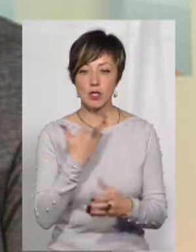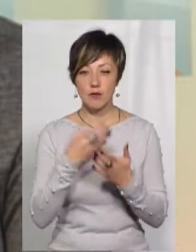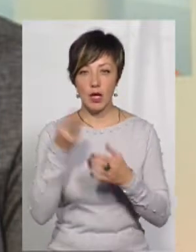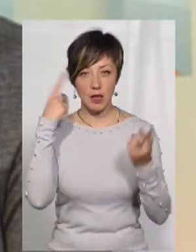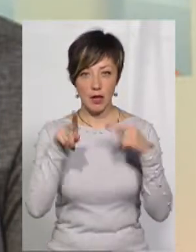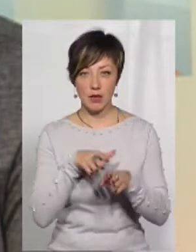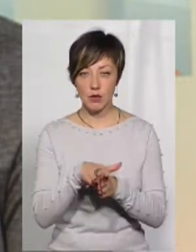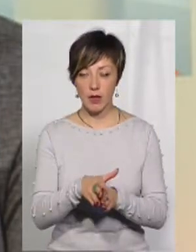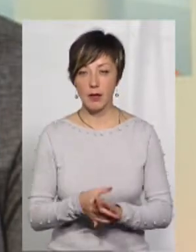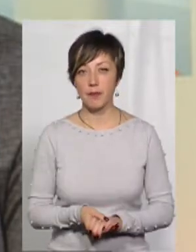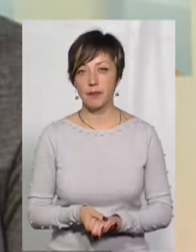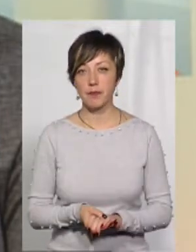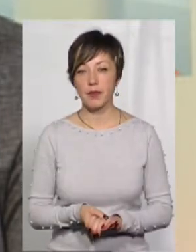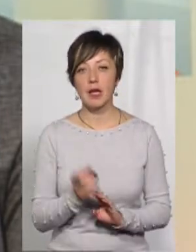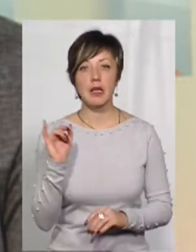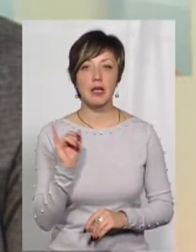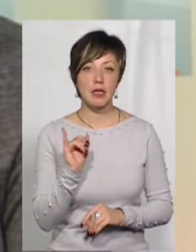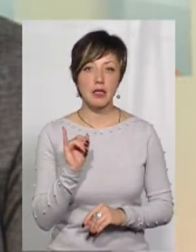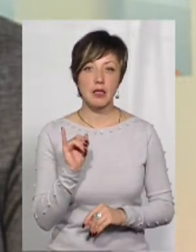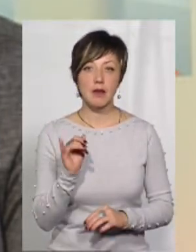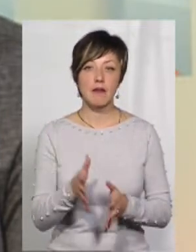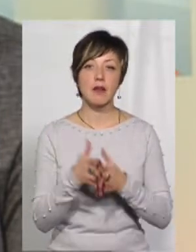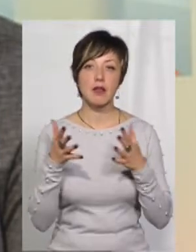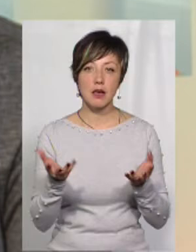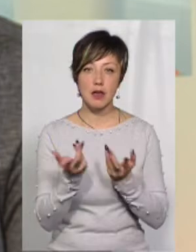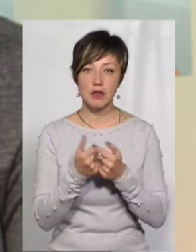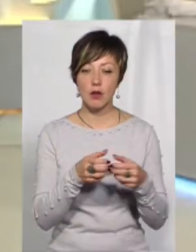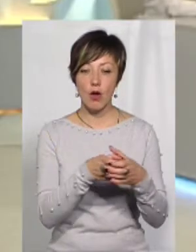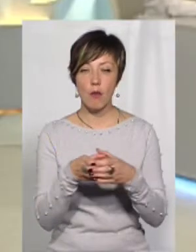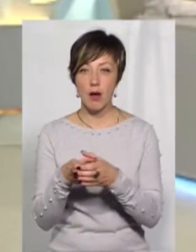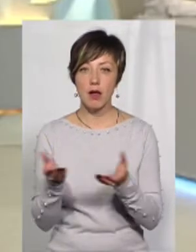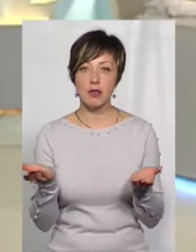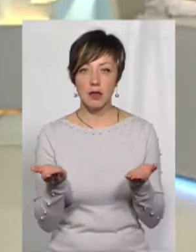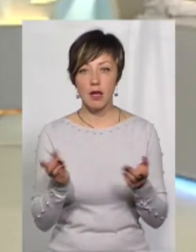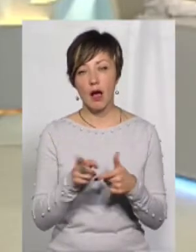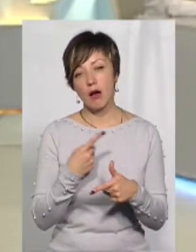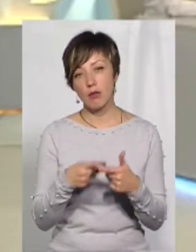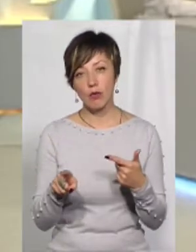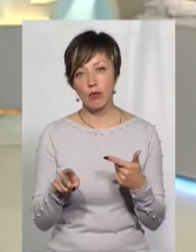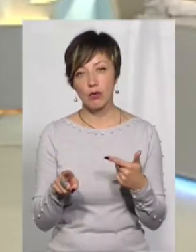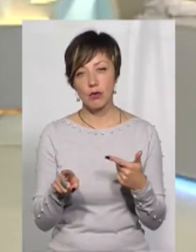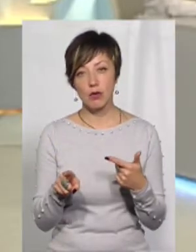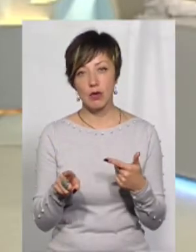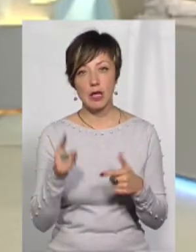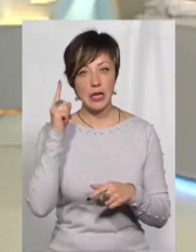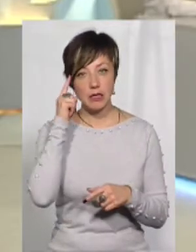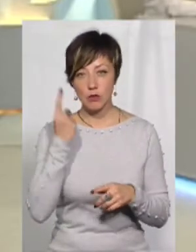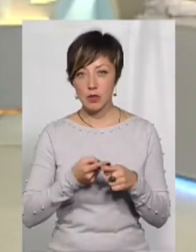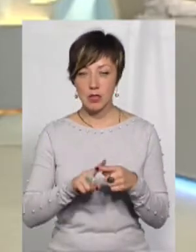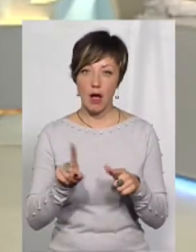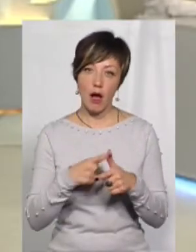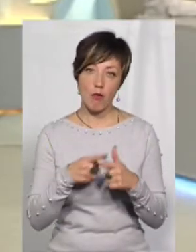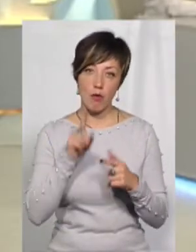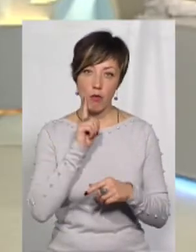свої ідеї реалізувати. І велика кількість громад, які або не задумуються над цим,